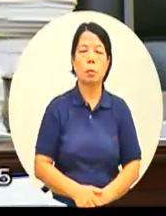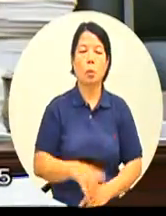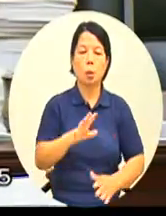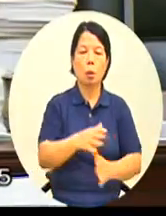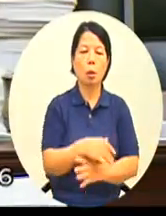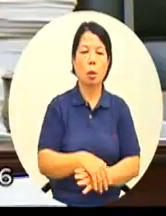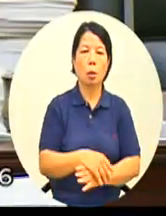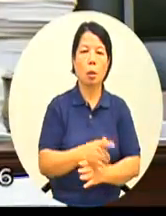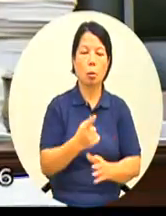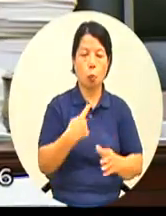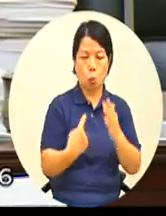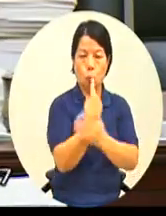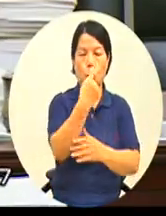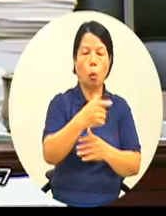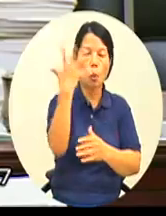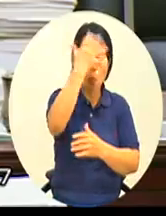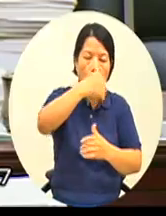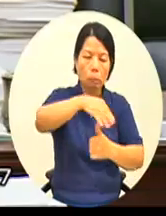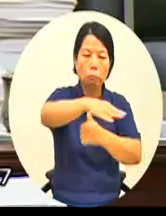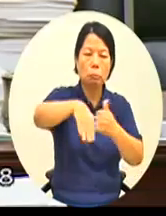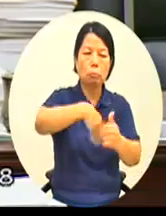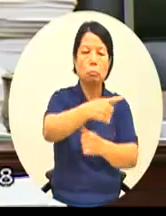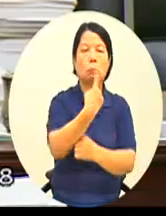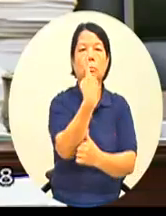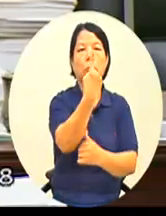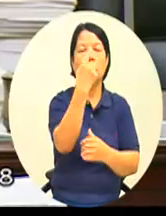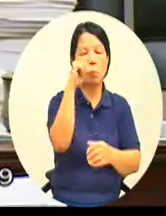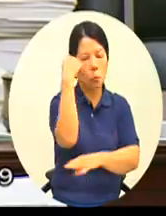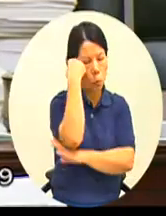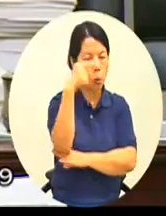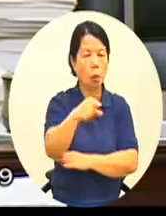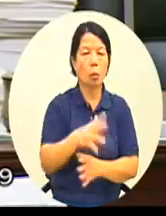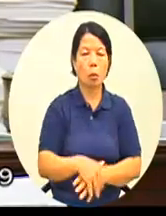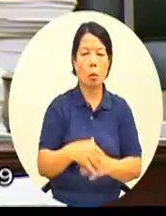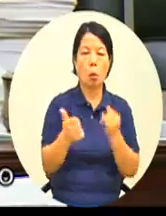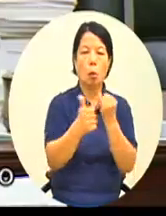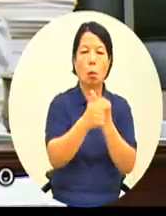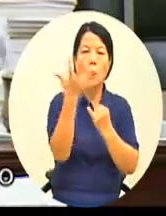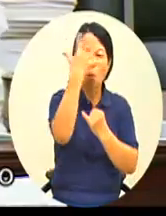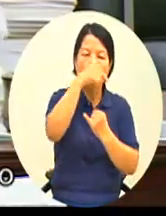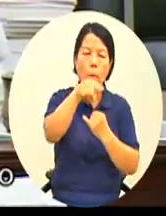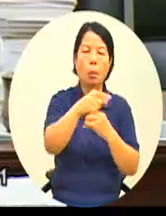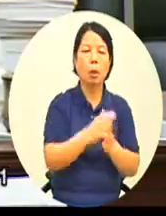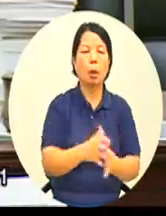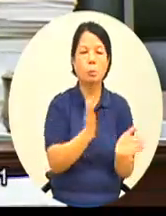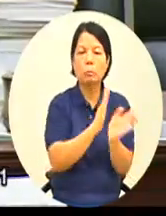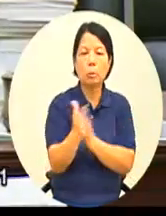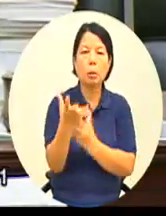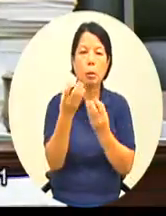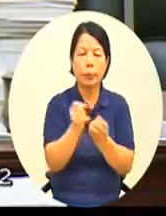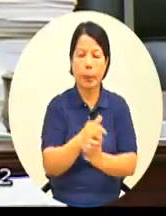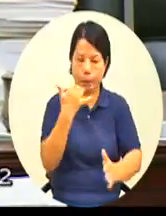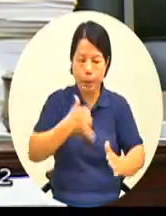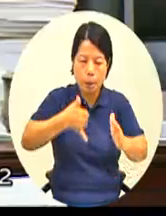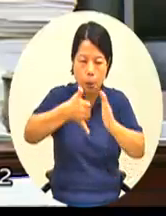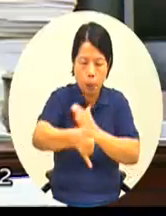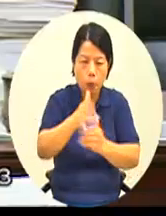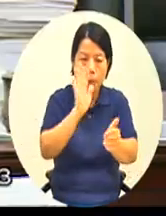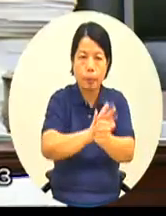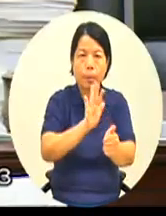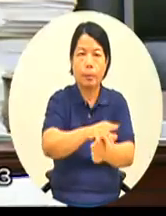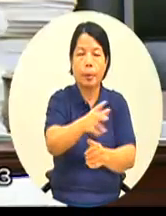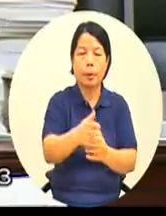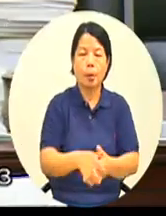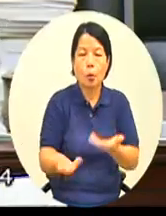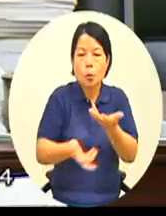在家里，他一个人老人独居，或两人夫妻都是年纪大没办法整理，可以来帮忙照顾一个小时两个，煮